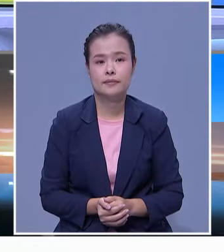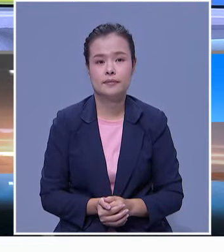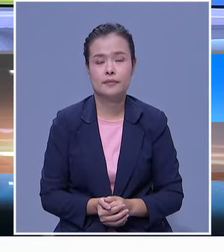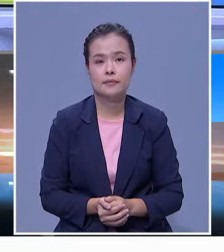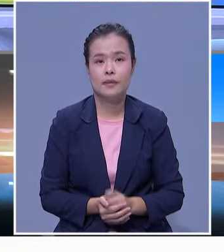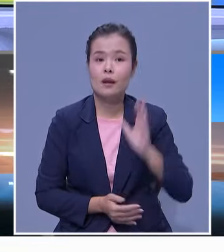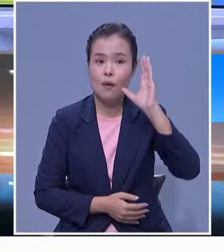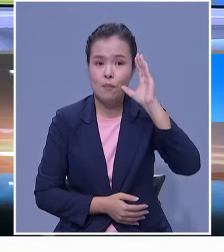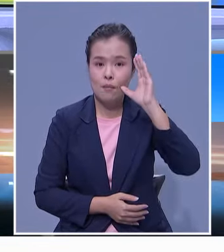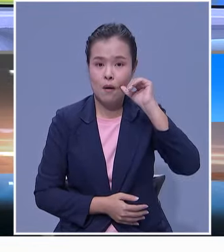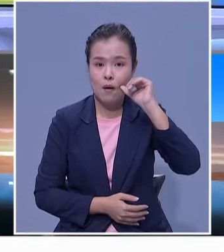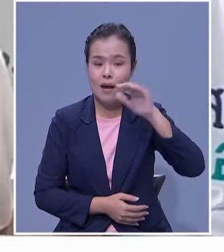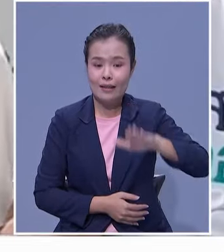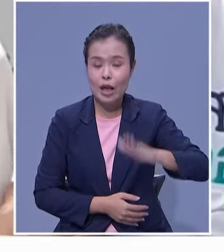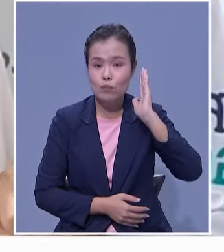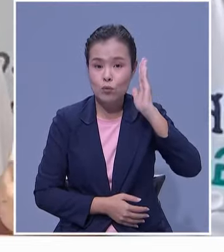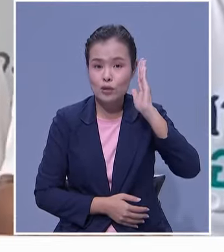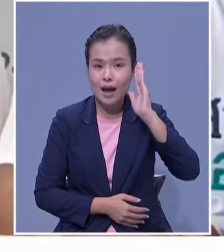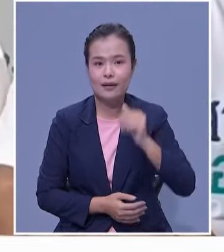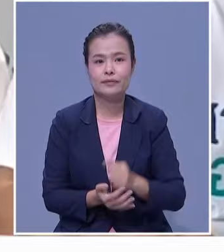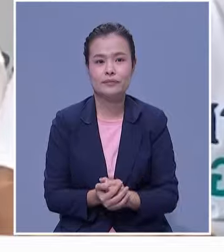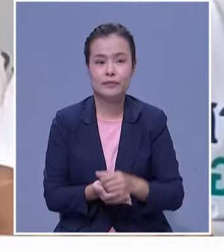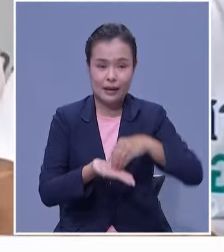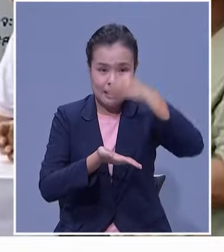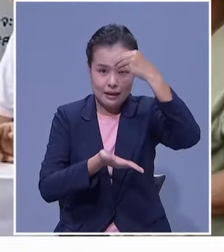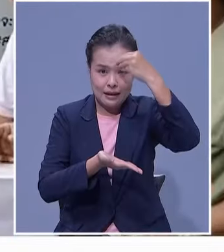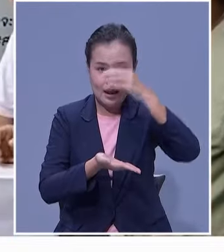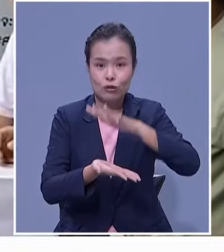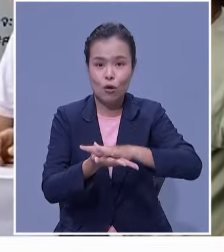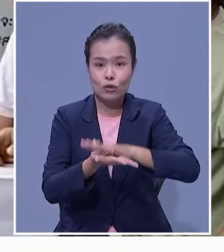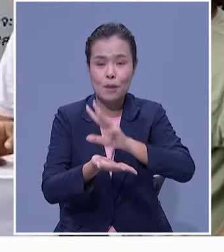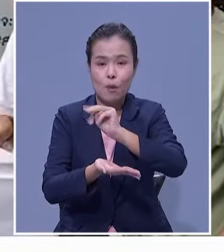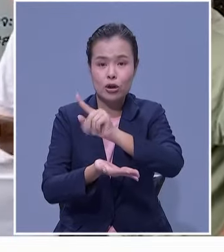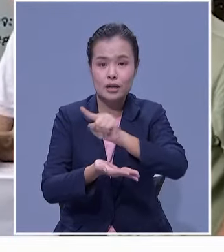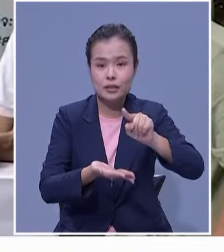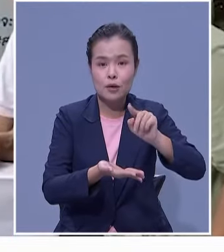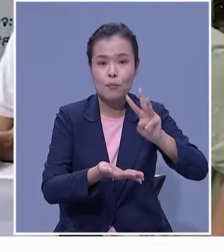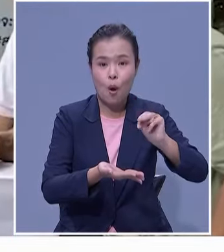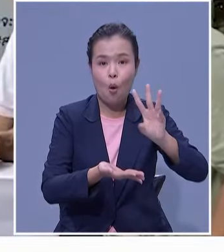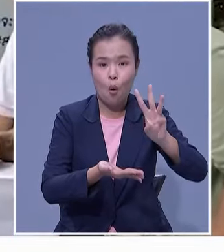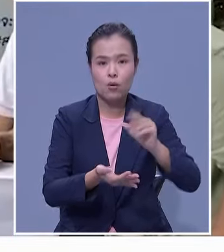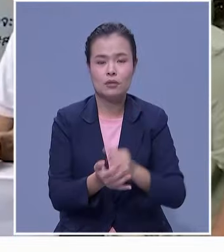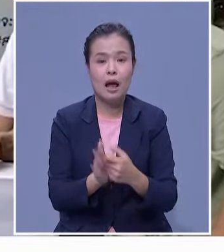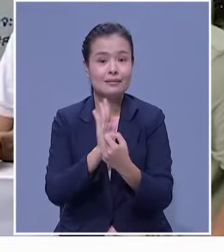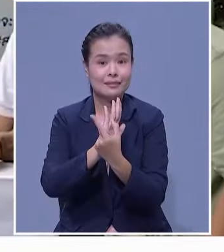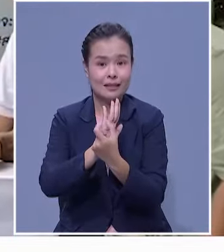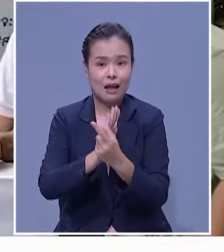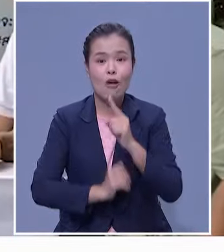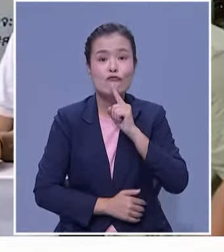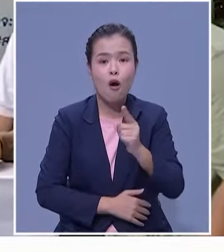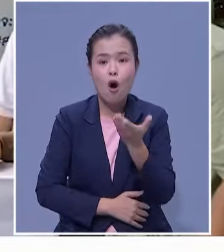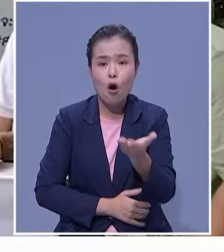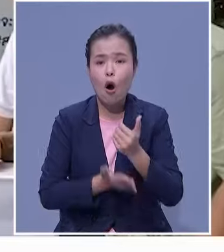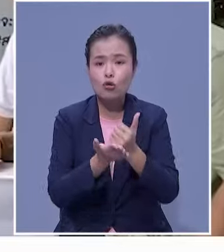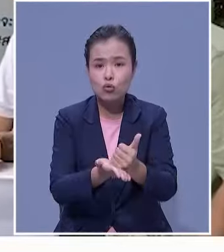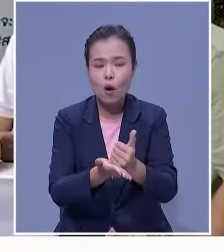าพ่อของเด็กชายเอนามสมมุตินะครับนักเรียนมัธยมในอำเภอกันทรลักษณ์จังหวัดศรีสะเกษเข้ามาร้องเรียนขอความช่ว